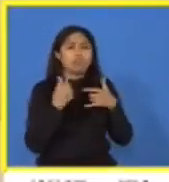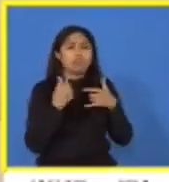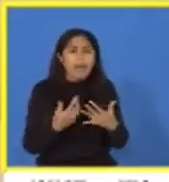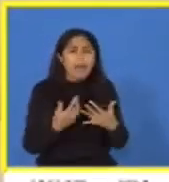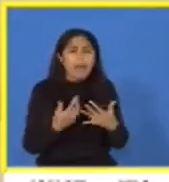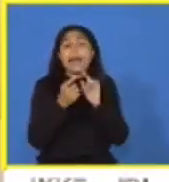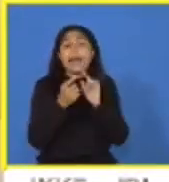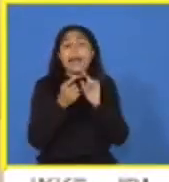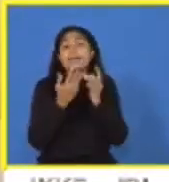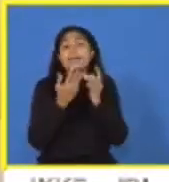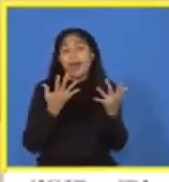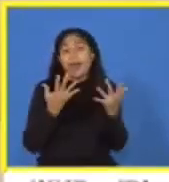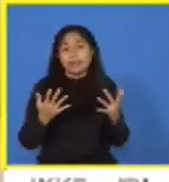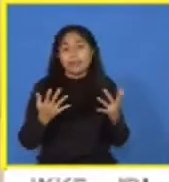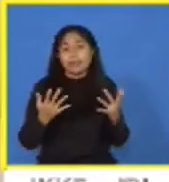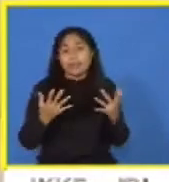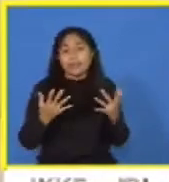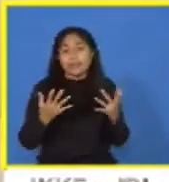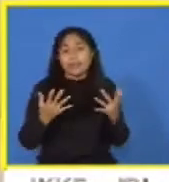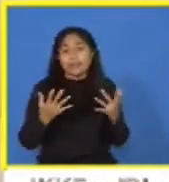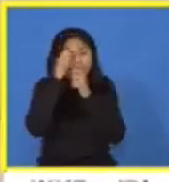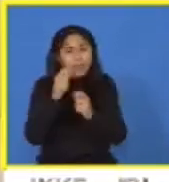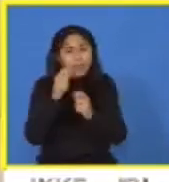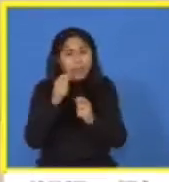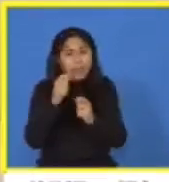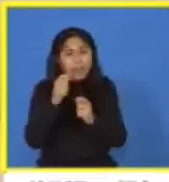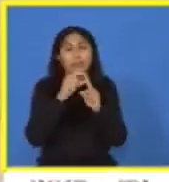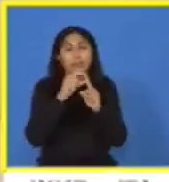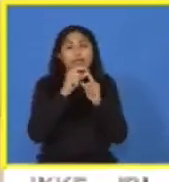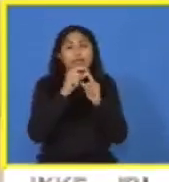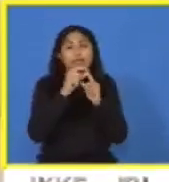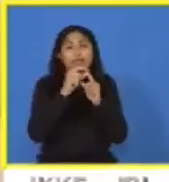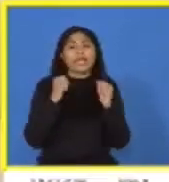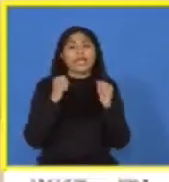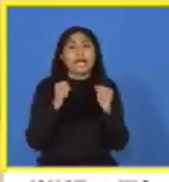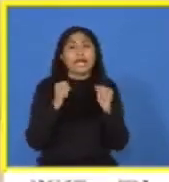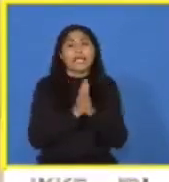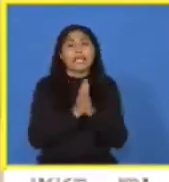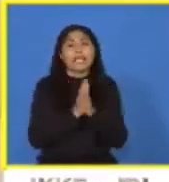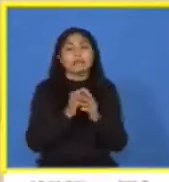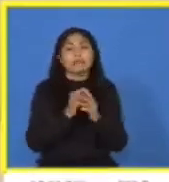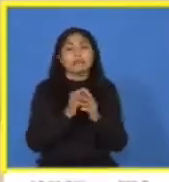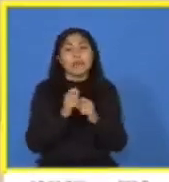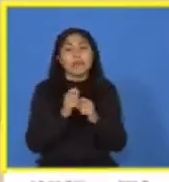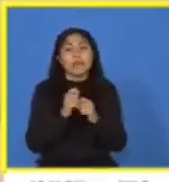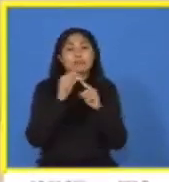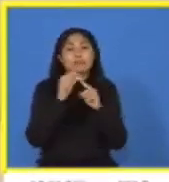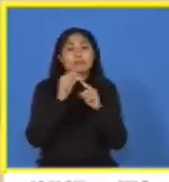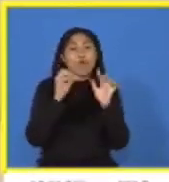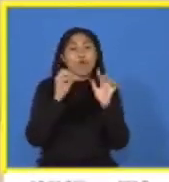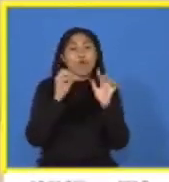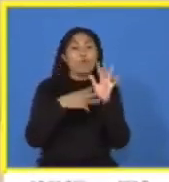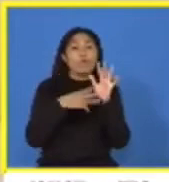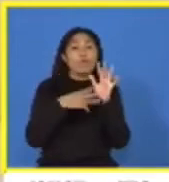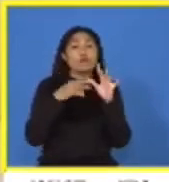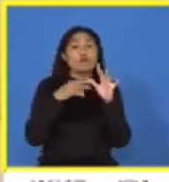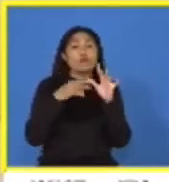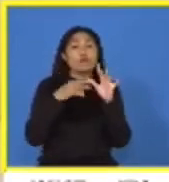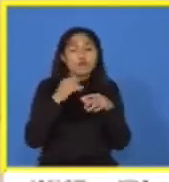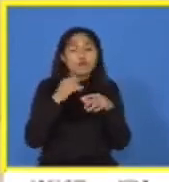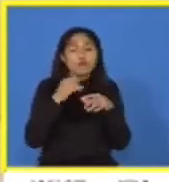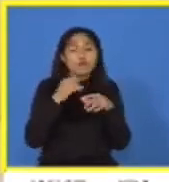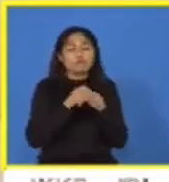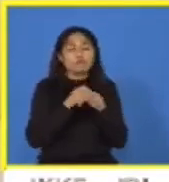masyarakat taat terhadap protokol kesehatan. Juga promosi-promosi sudah dilakukan oleh